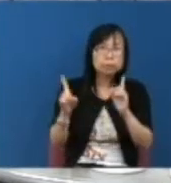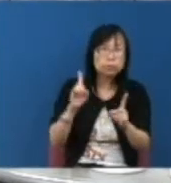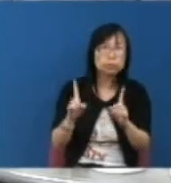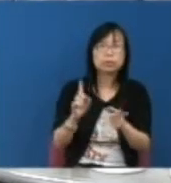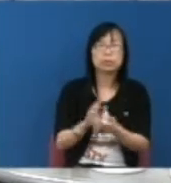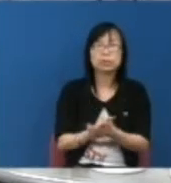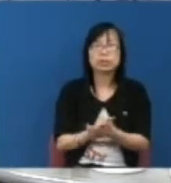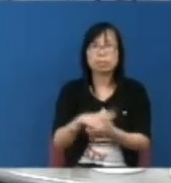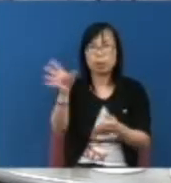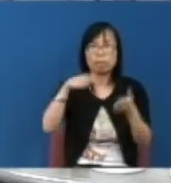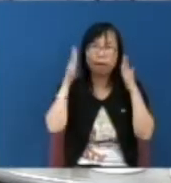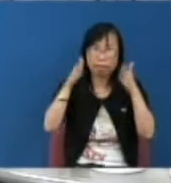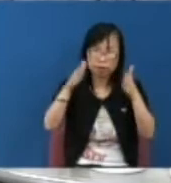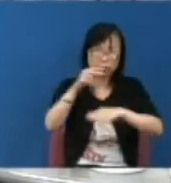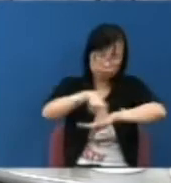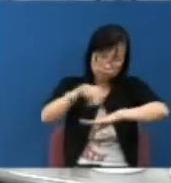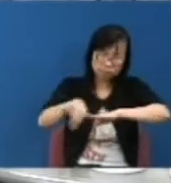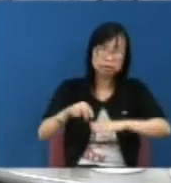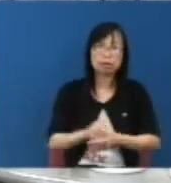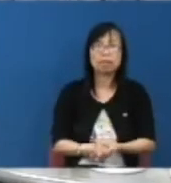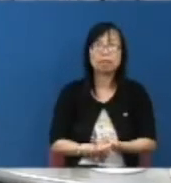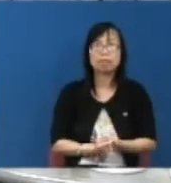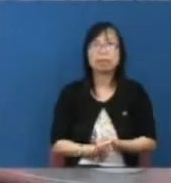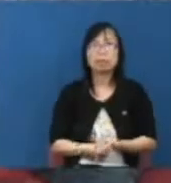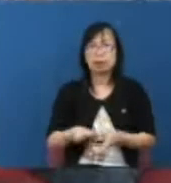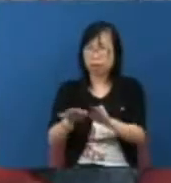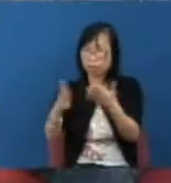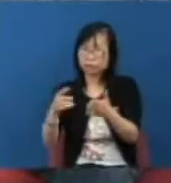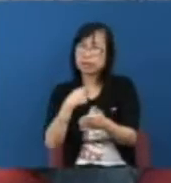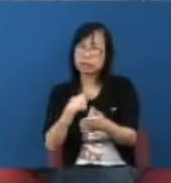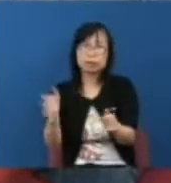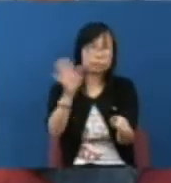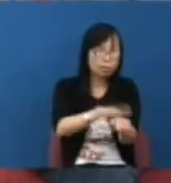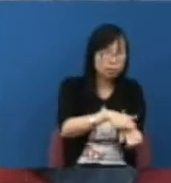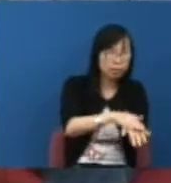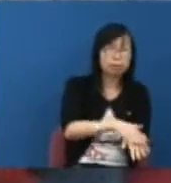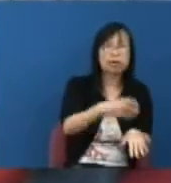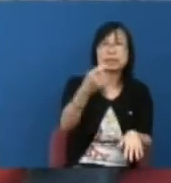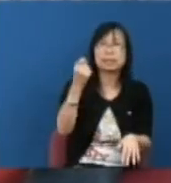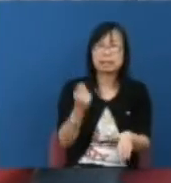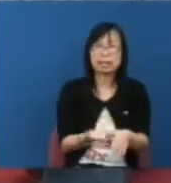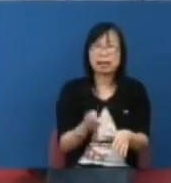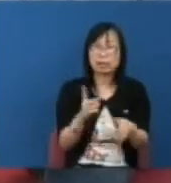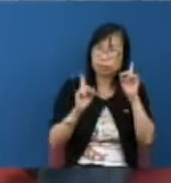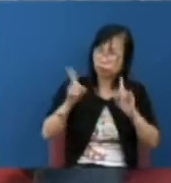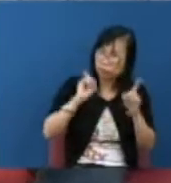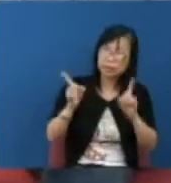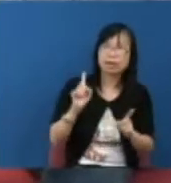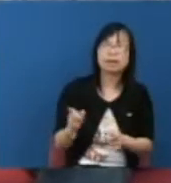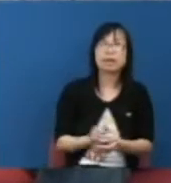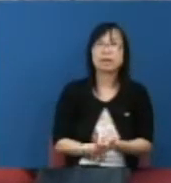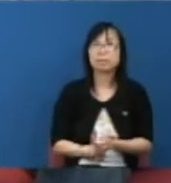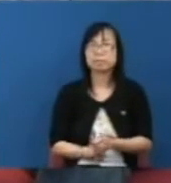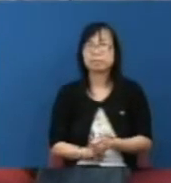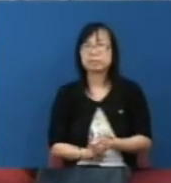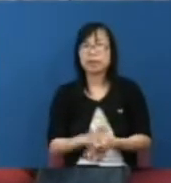以下下咁行住我去設計一樣嘢噶嘛。 唔係規範係要，但係佢應該保留翻一啲 彈性 啊 嘛。 咁有啲工